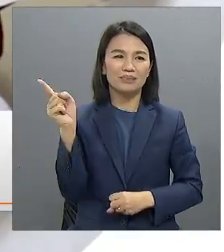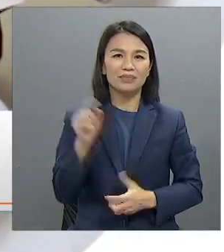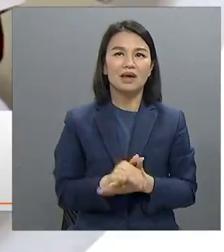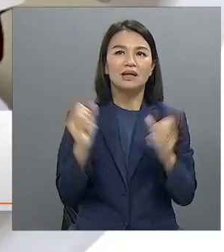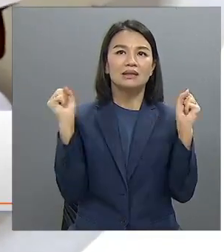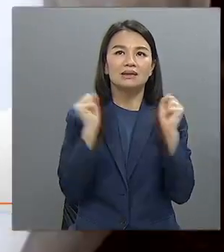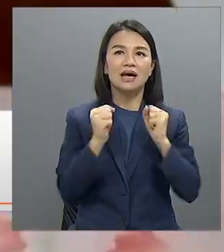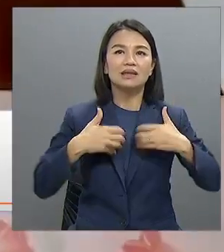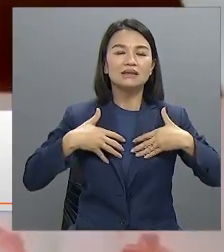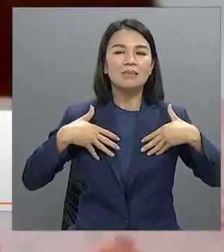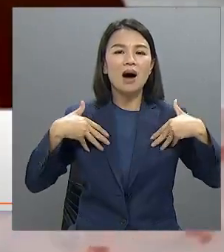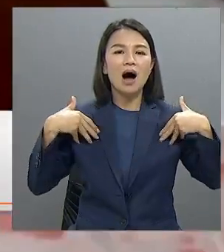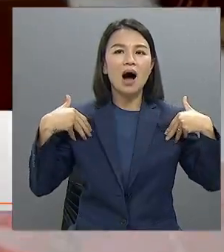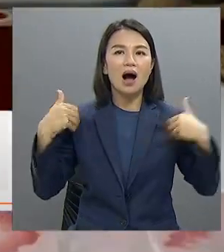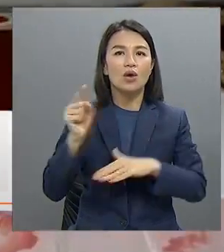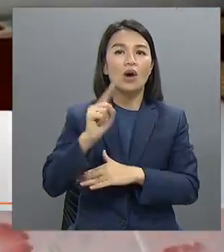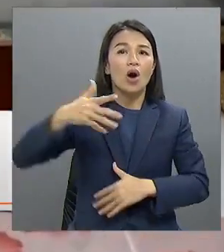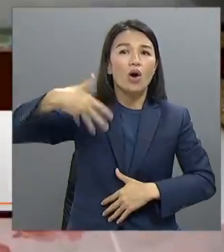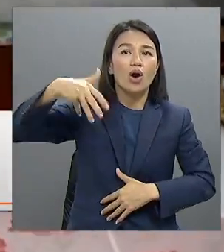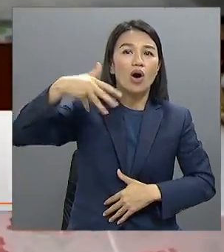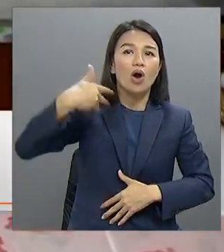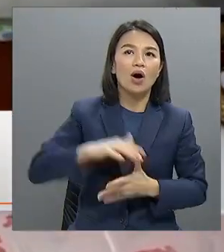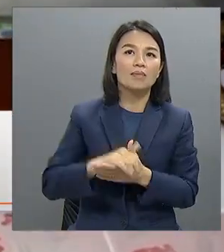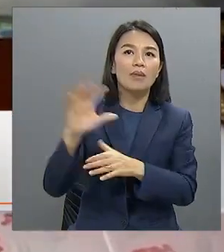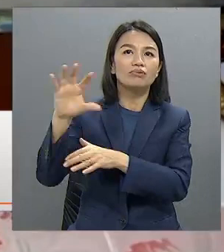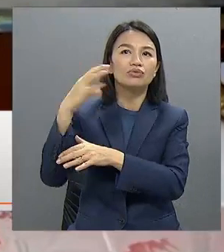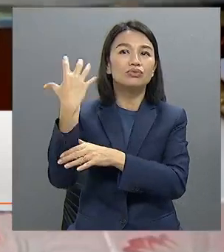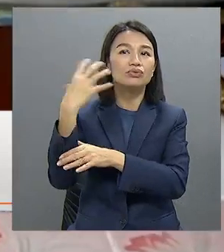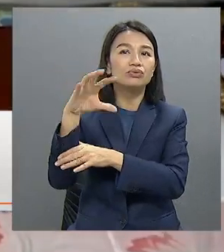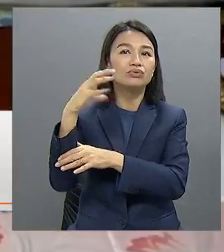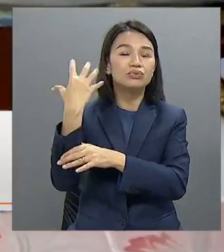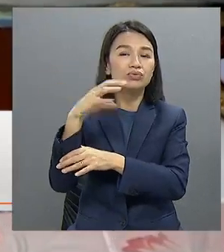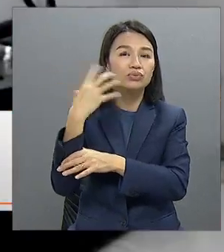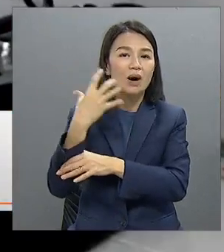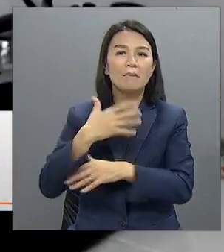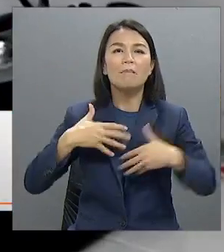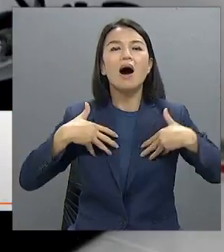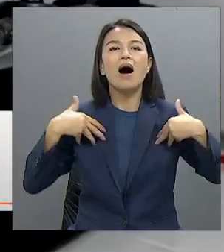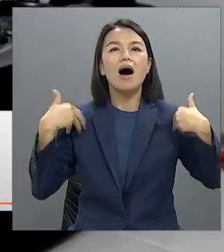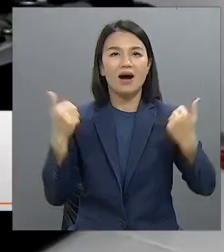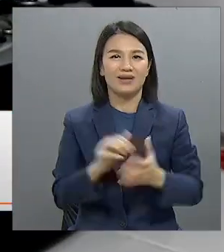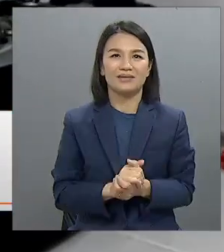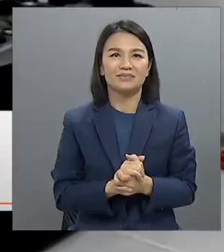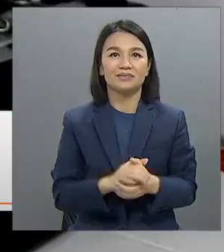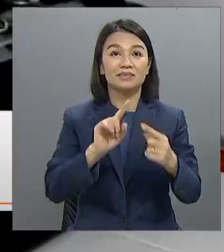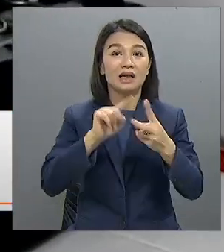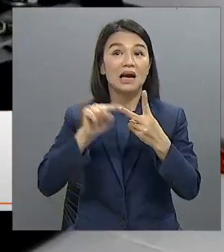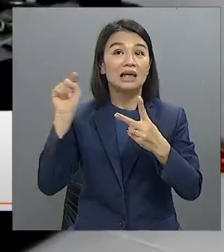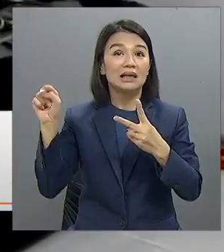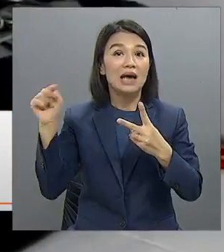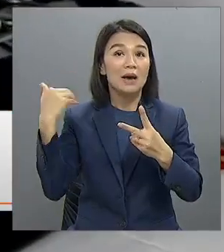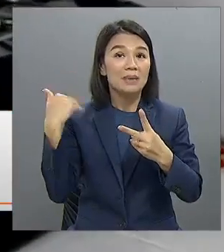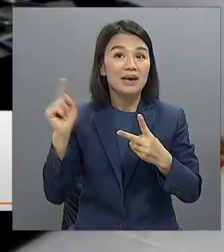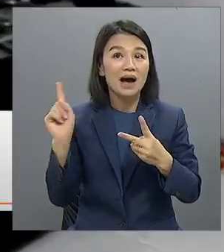นะครับวันไหนอากาศร้อนๆนะใช้พัดลมเปิดช่วยนิดนึงโอเคอยู่ได้สบายเลยครับนอกจากนี้ภายในโอ่งก็ยังมีนี่ครับคุณผู้ชมหนัง